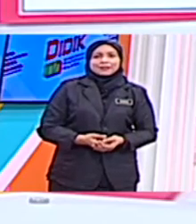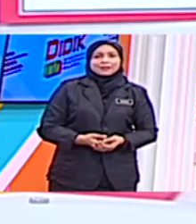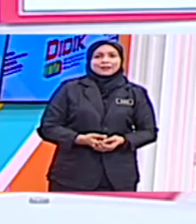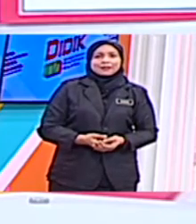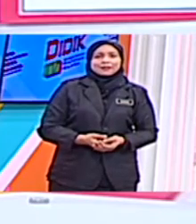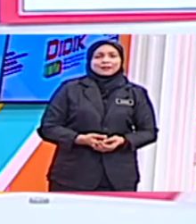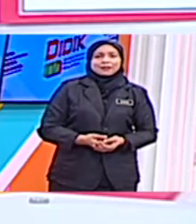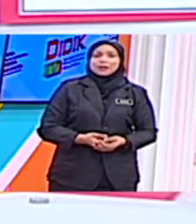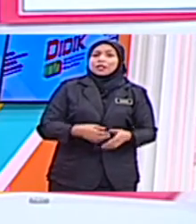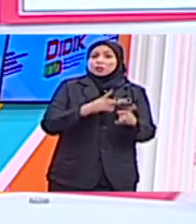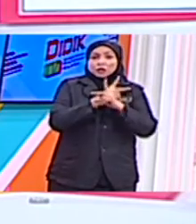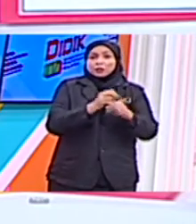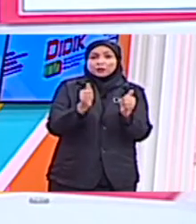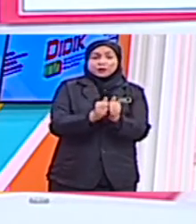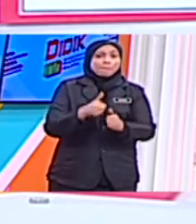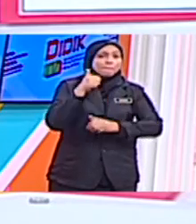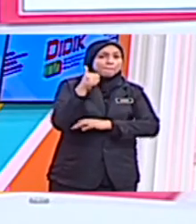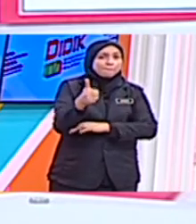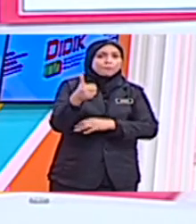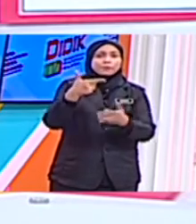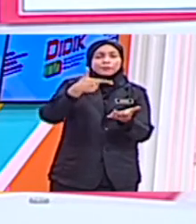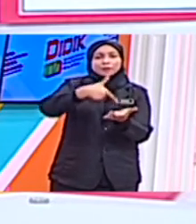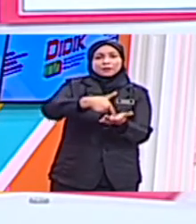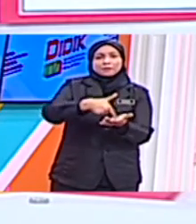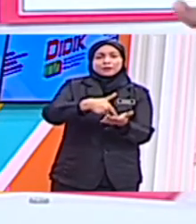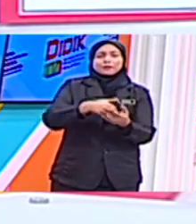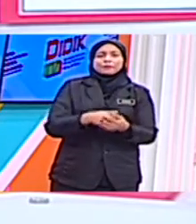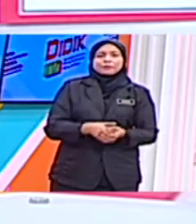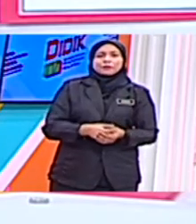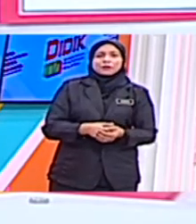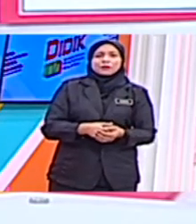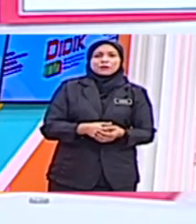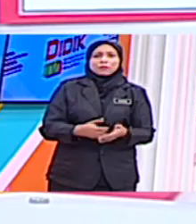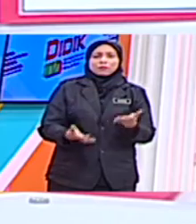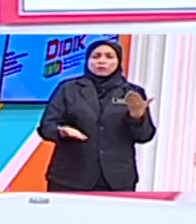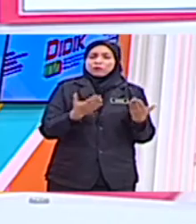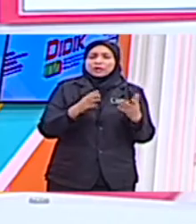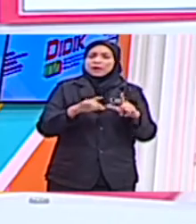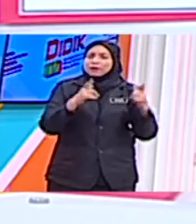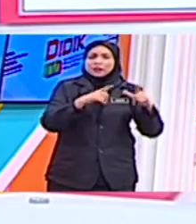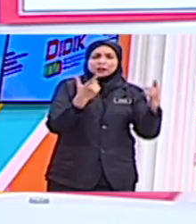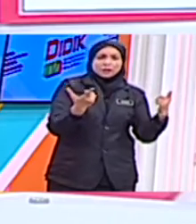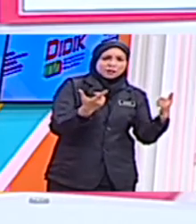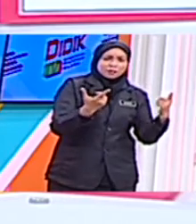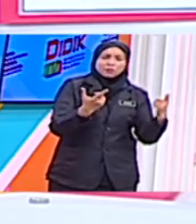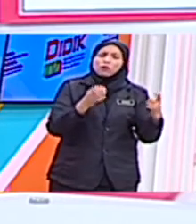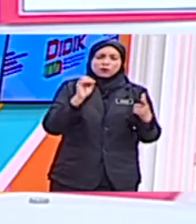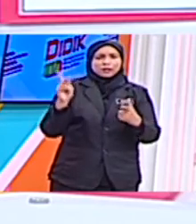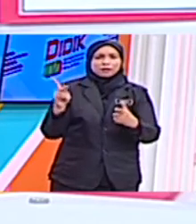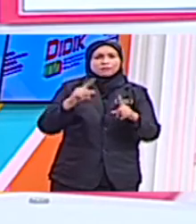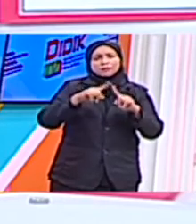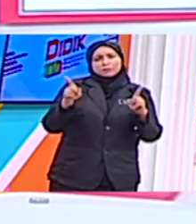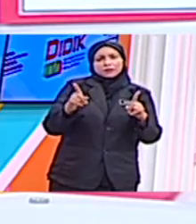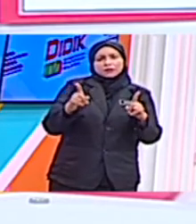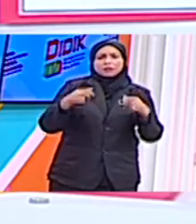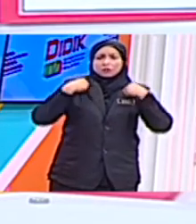lebih bagus lagi. Dengan bagus lagi lah. Kalau anggota tubuh badan yang lain tak apa, yang anggota seksual ni sebab dia melibatkan sentuhan